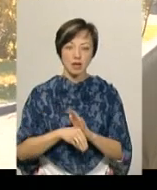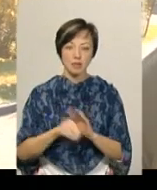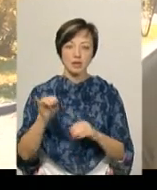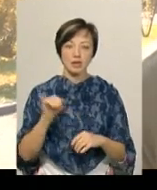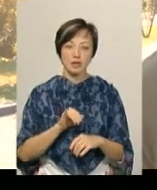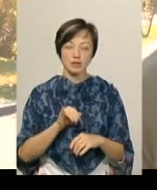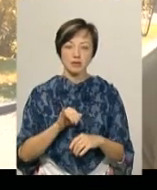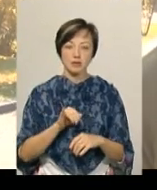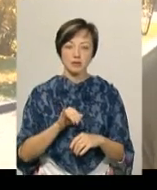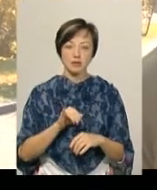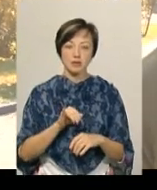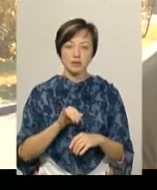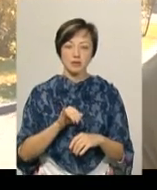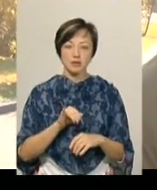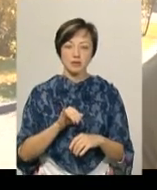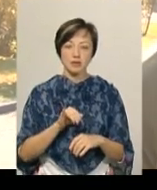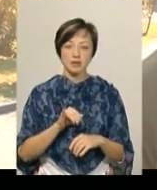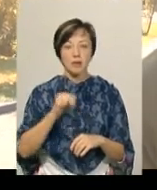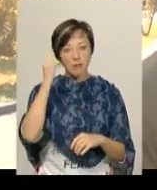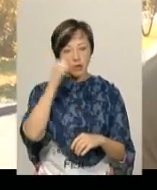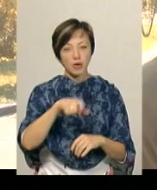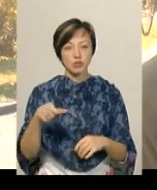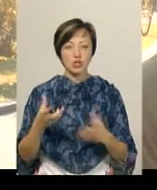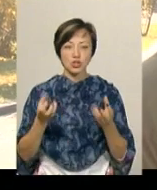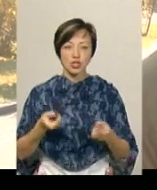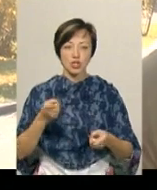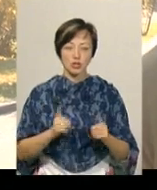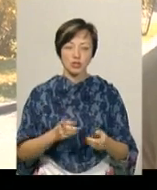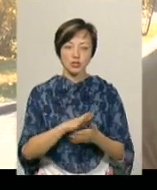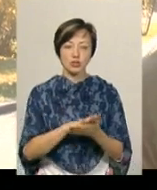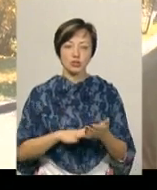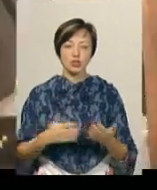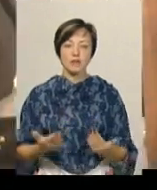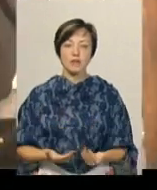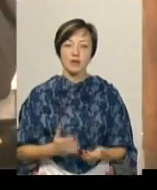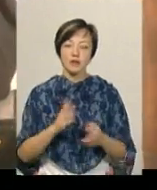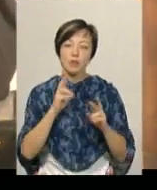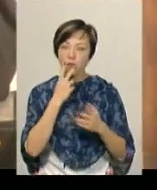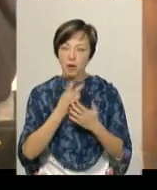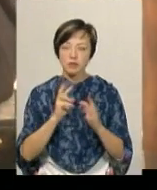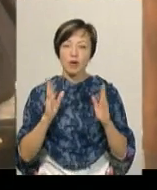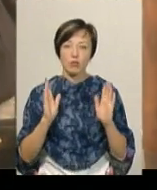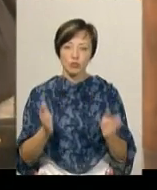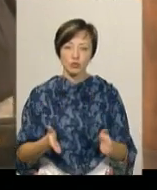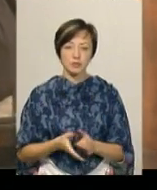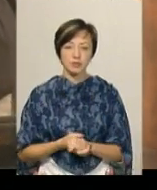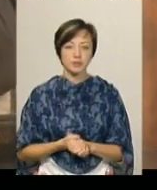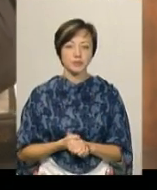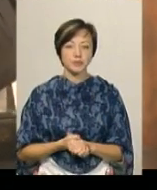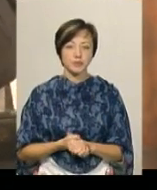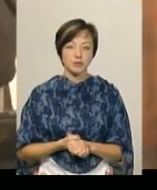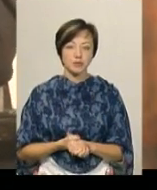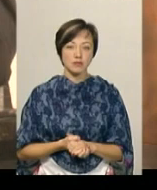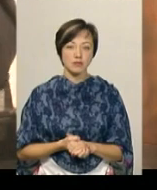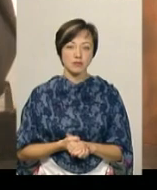і пам'ять людська поки що ще жива. Подивимося, як далі буде. Анастасія Олексюк, Віктор Кривий, новини